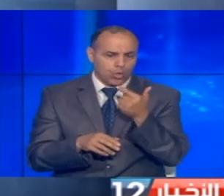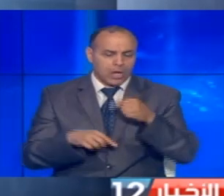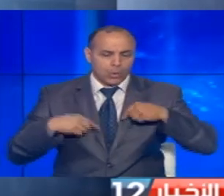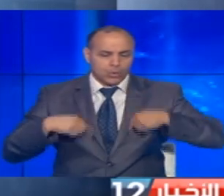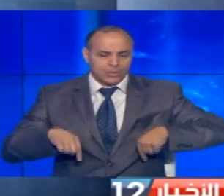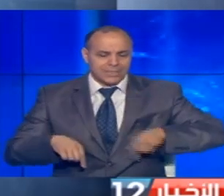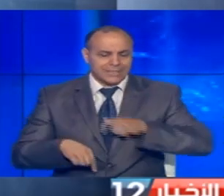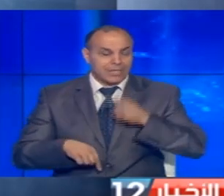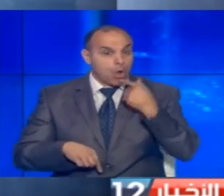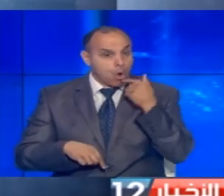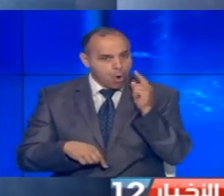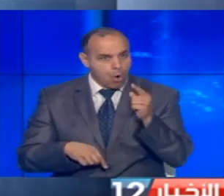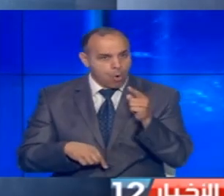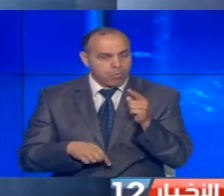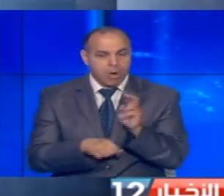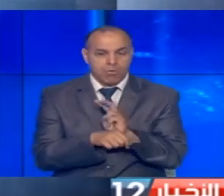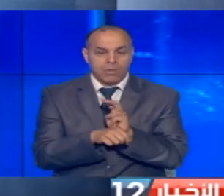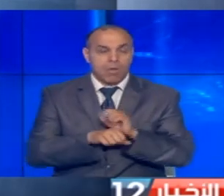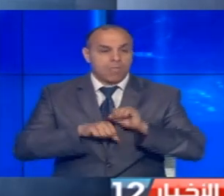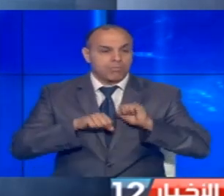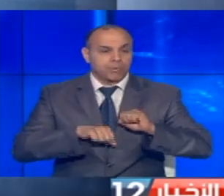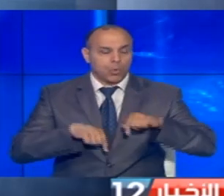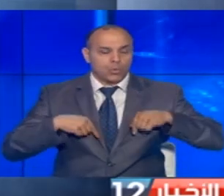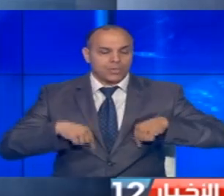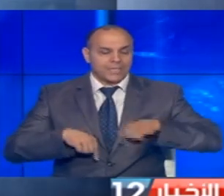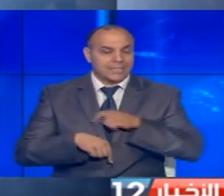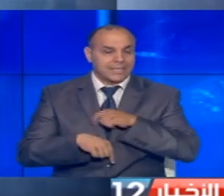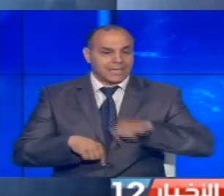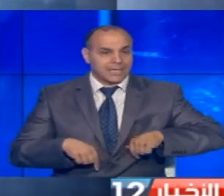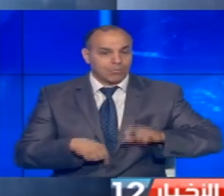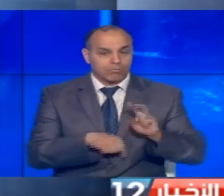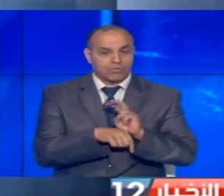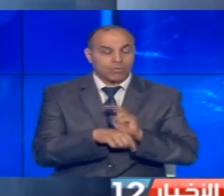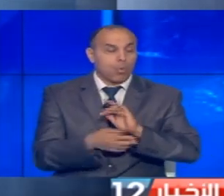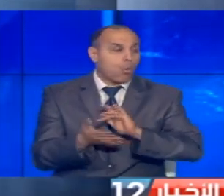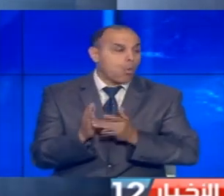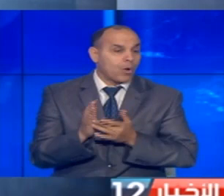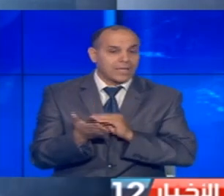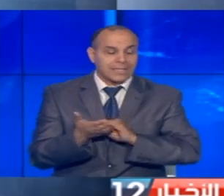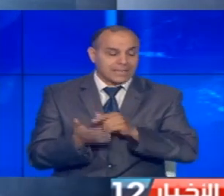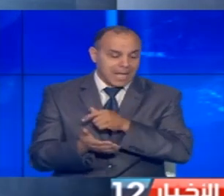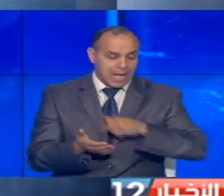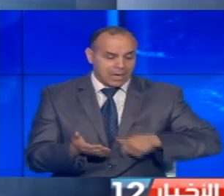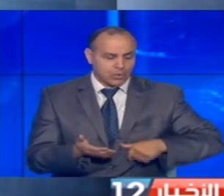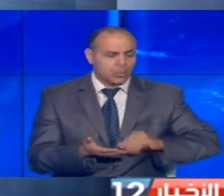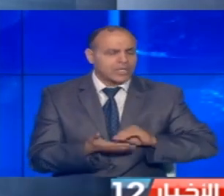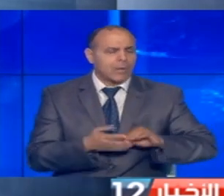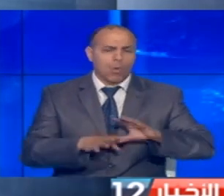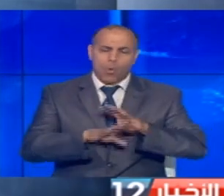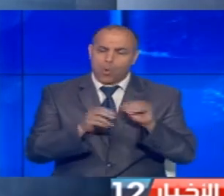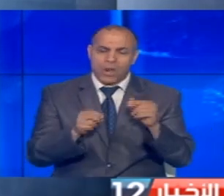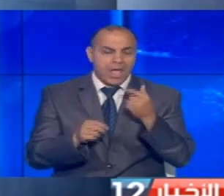وزير الداخليه للمتفقد المركزي بوزاره الداخليه والمتفقدين بالاداره العامه للحرس الوطني والاداره العامه